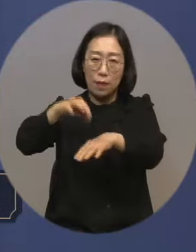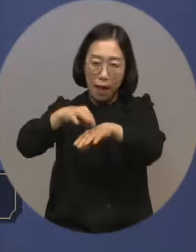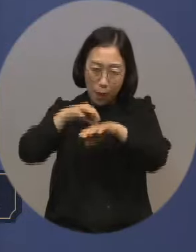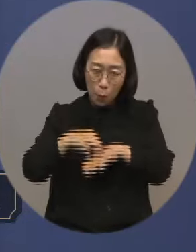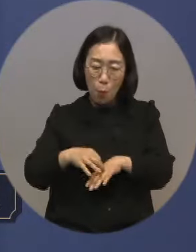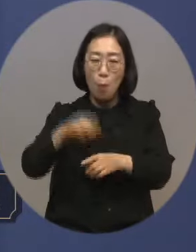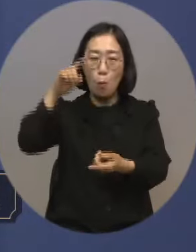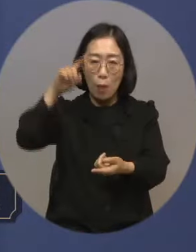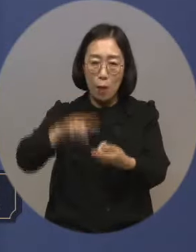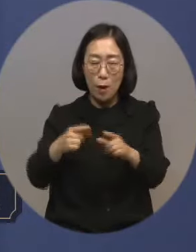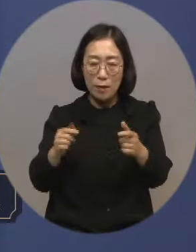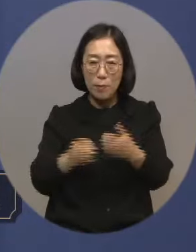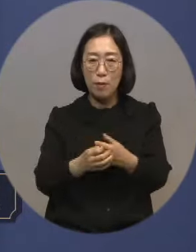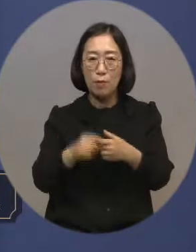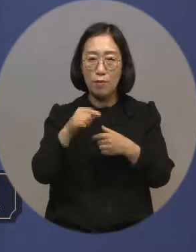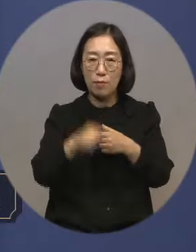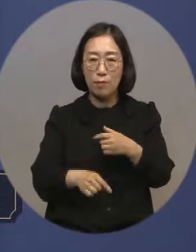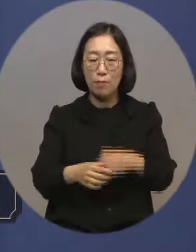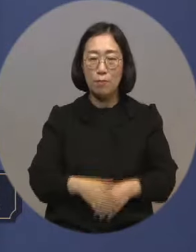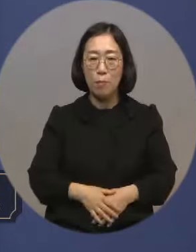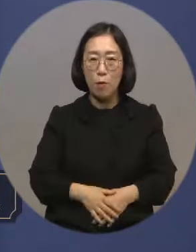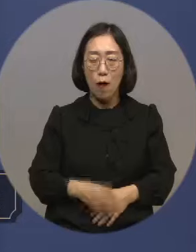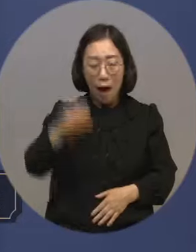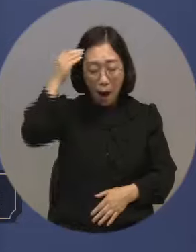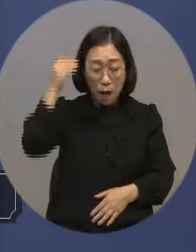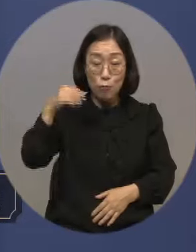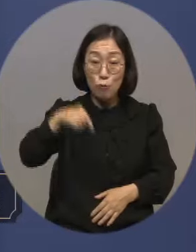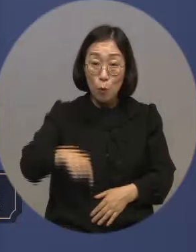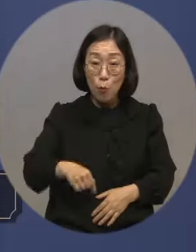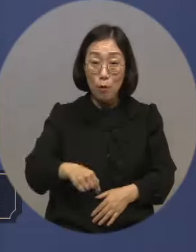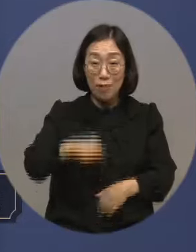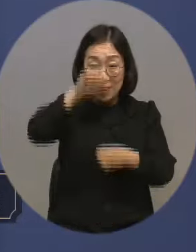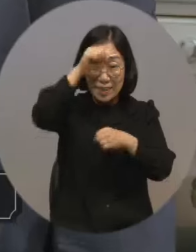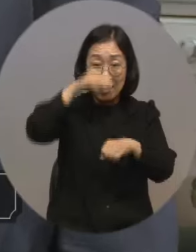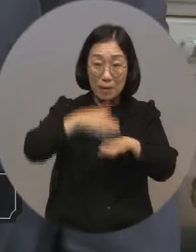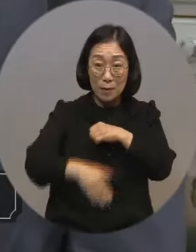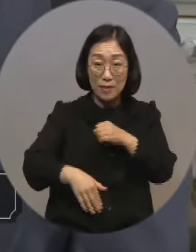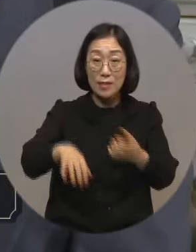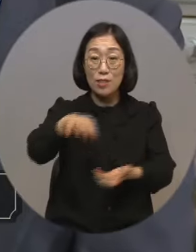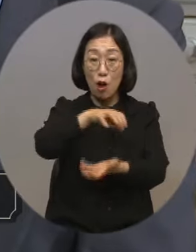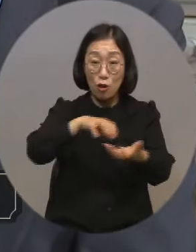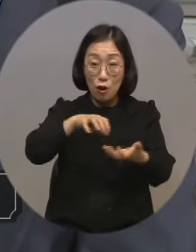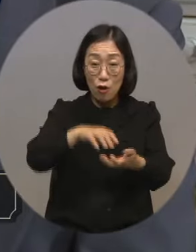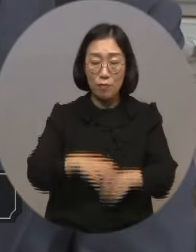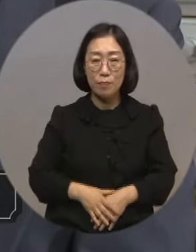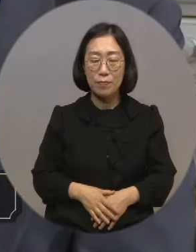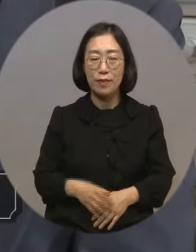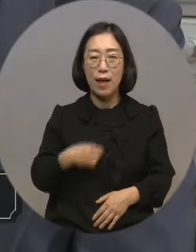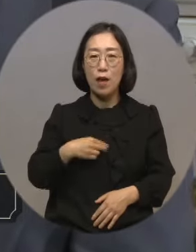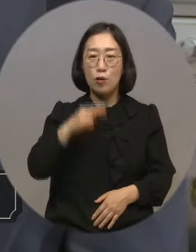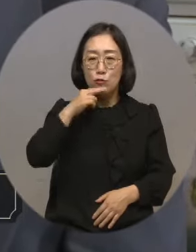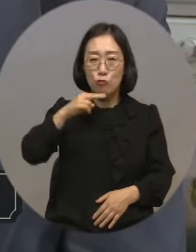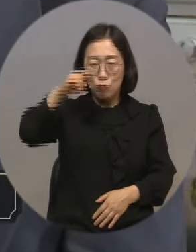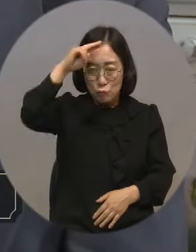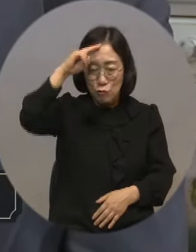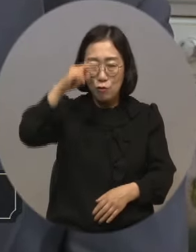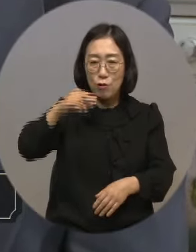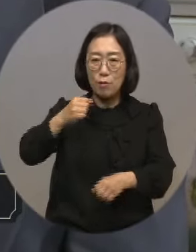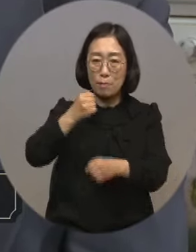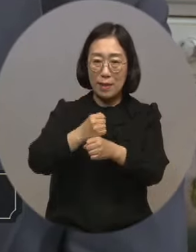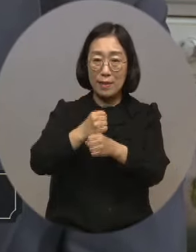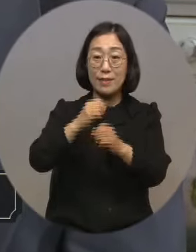계신지, 아니면은 왜 이렇게 이태리 음식도 한국 오면 바뀌잖아요. 한국식으로. 제가 술을 빚을 때